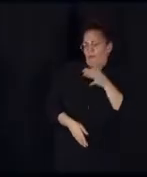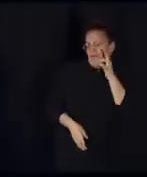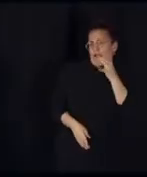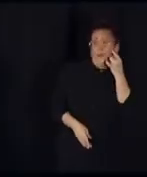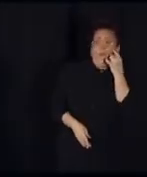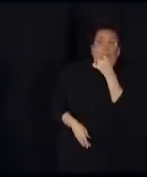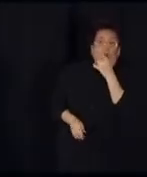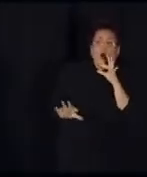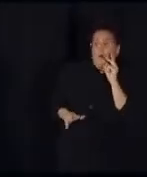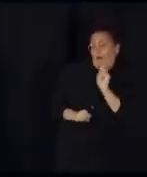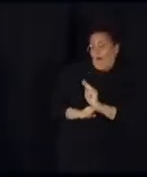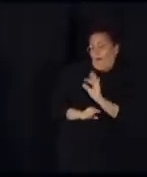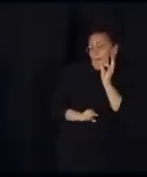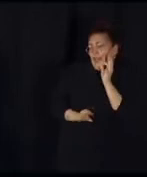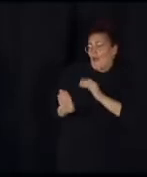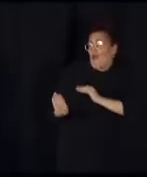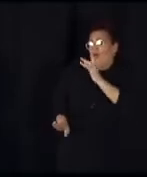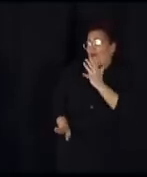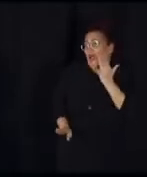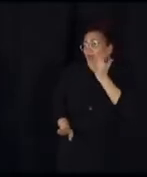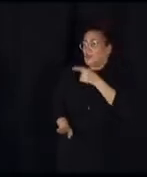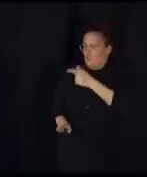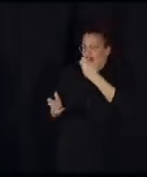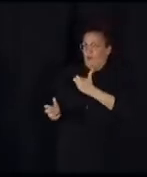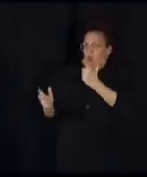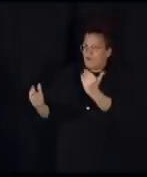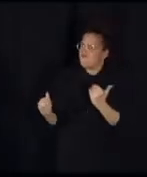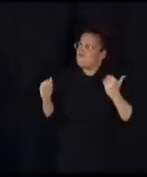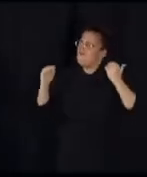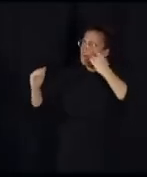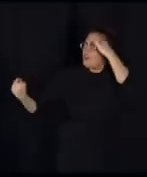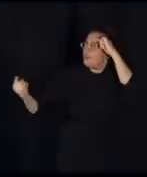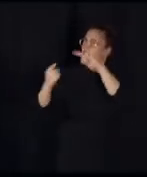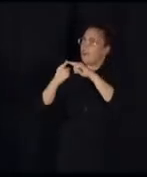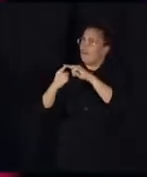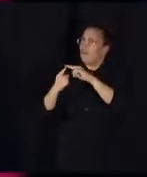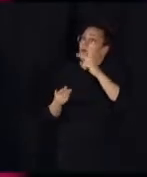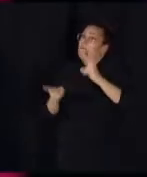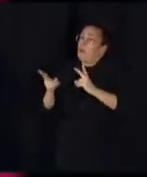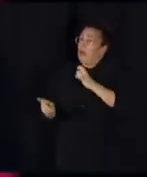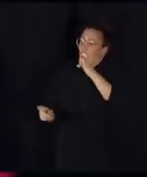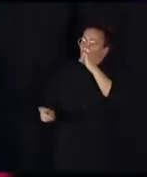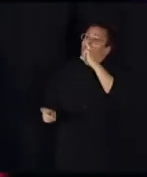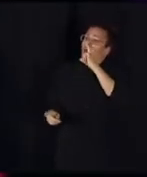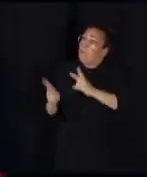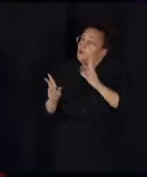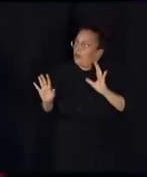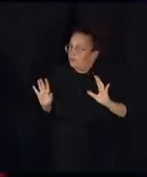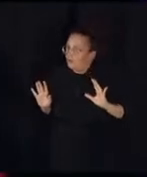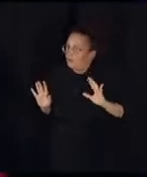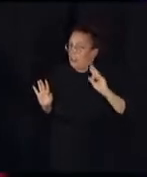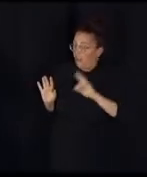fille qui est adolescente, qui a beaucoup d'ambition, qui a peut-être un peu de prétention et qui surtout se pense